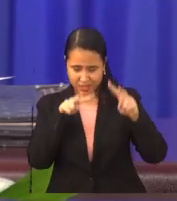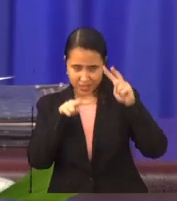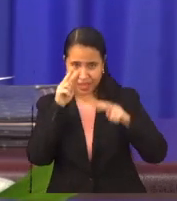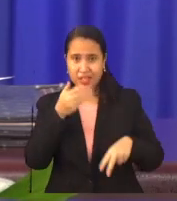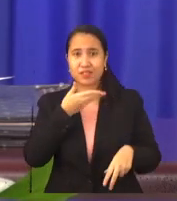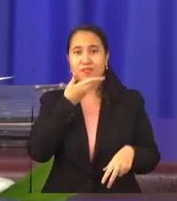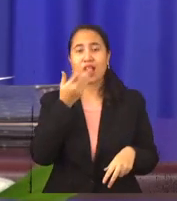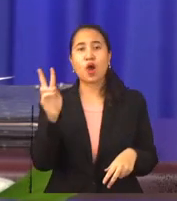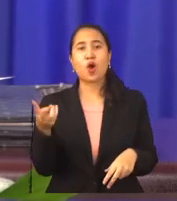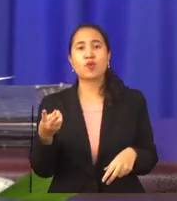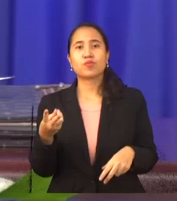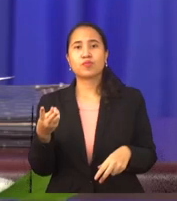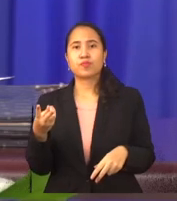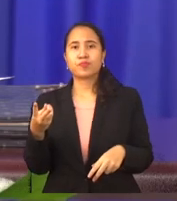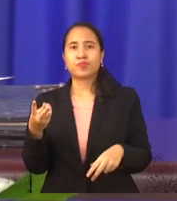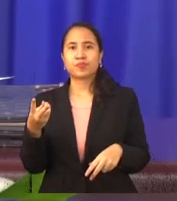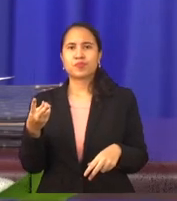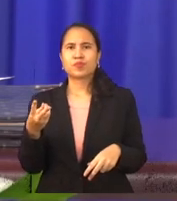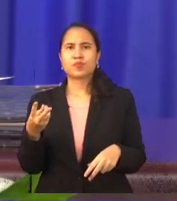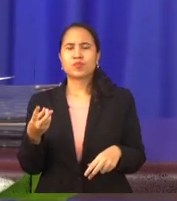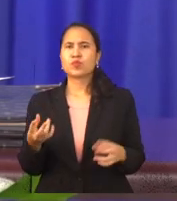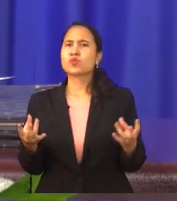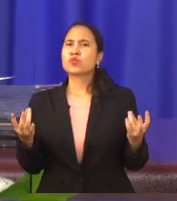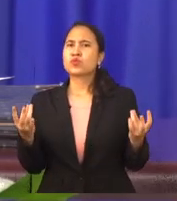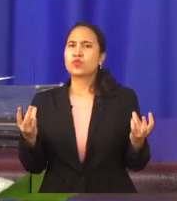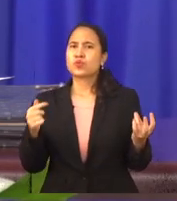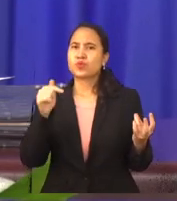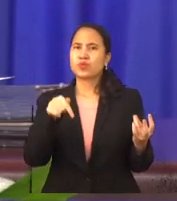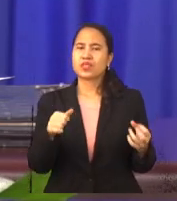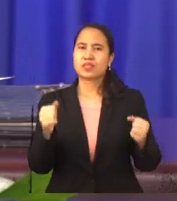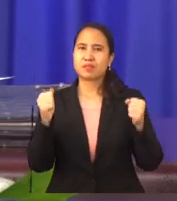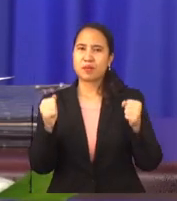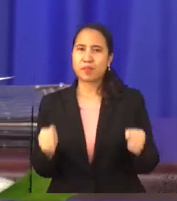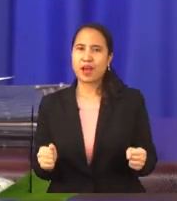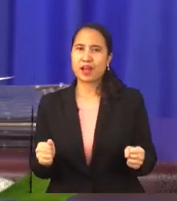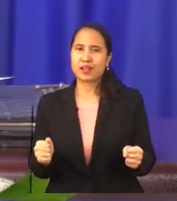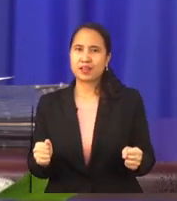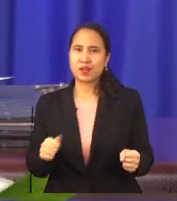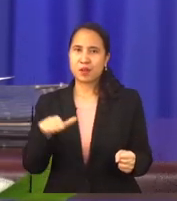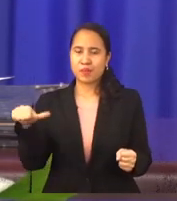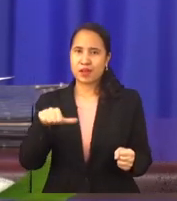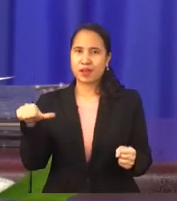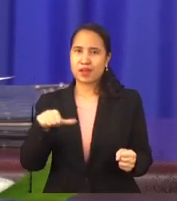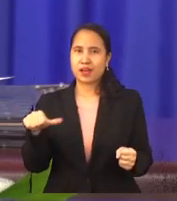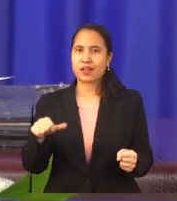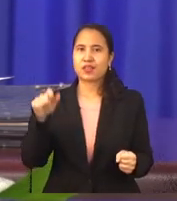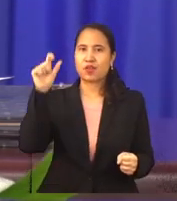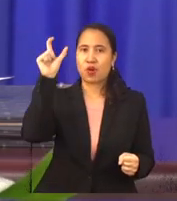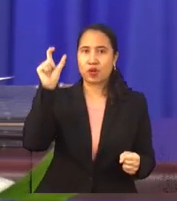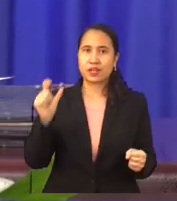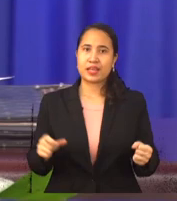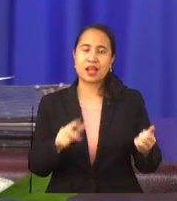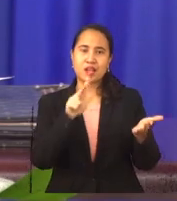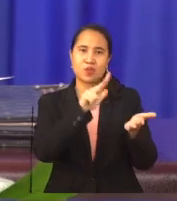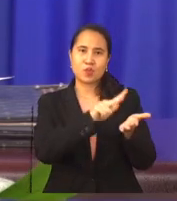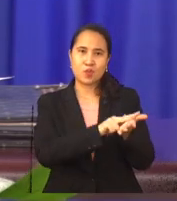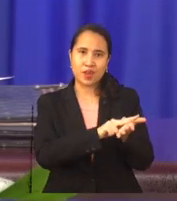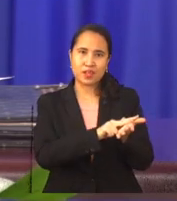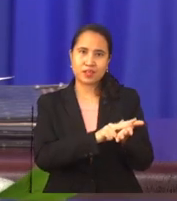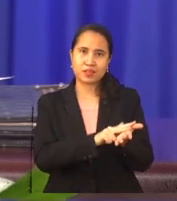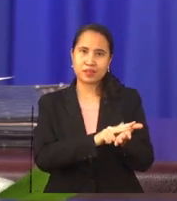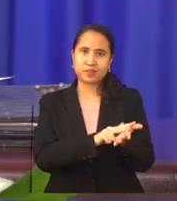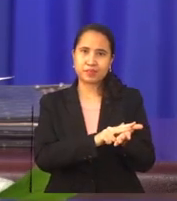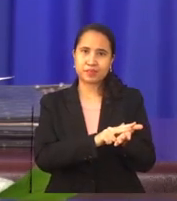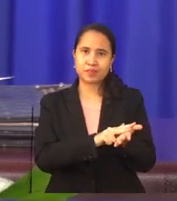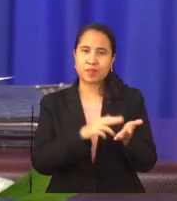vraag of en in hoeverre ook bepalingen welke betrekking hebben op andere onderdelen in die wet constitutioneel